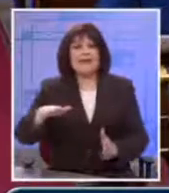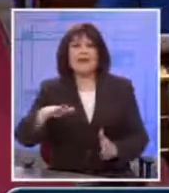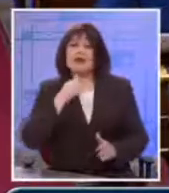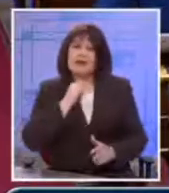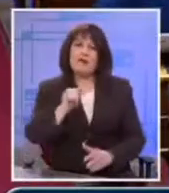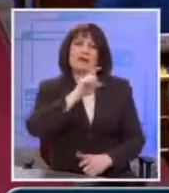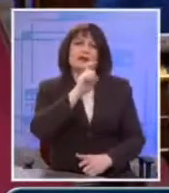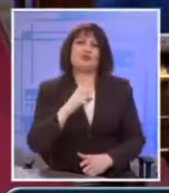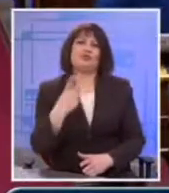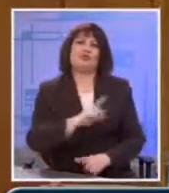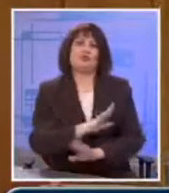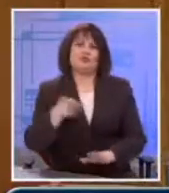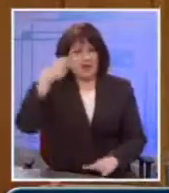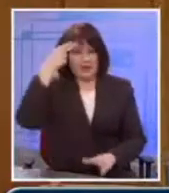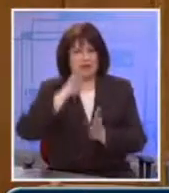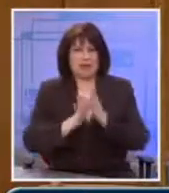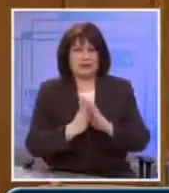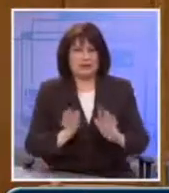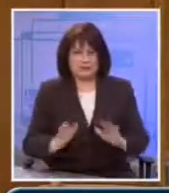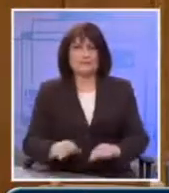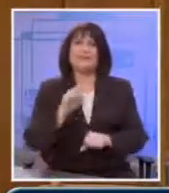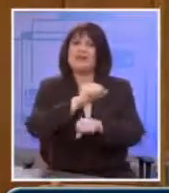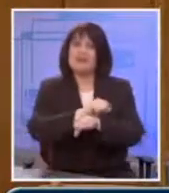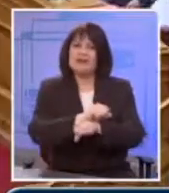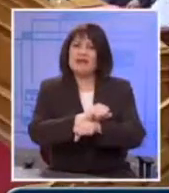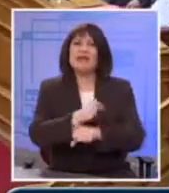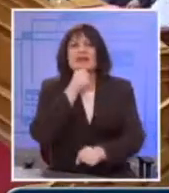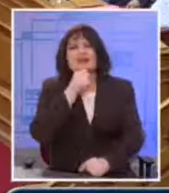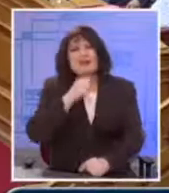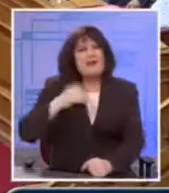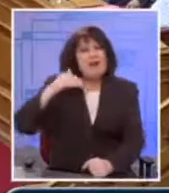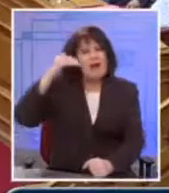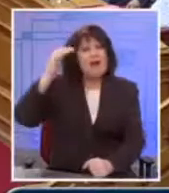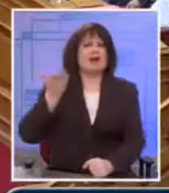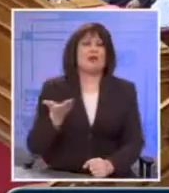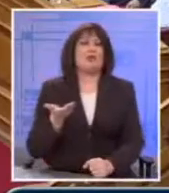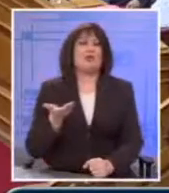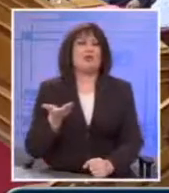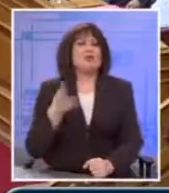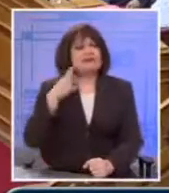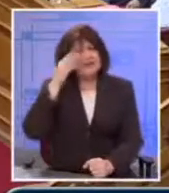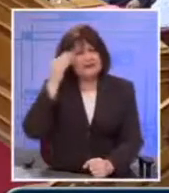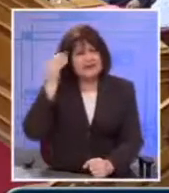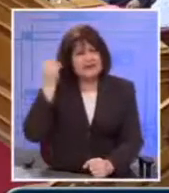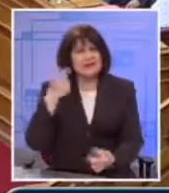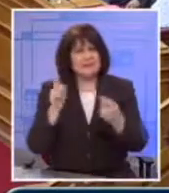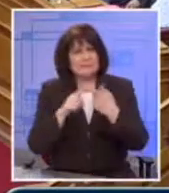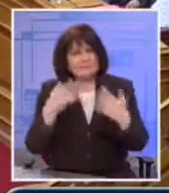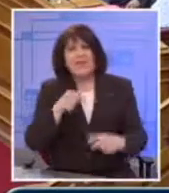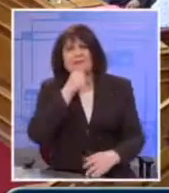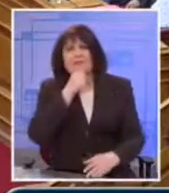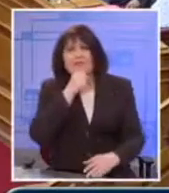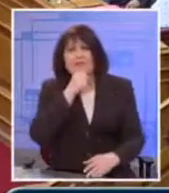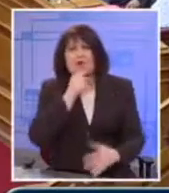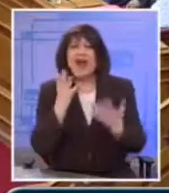παιδιών. Είναι φυλακές όπου υπάρχουν υπερήλικες. Υπερήλικες που έχουν ξεχάσει, έχω συναντήσει υπερήλικα